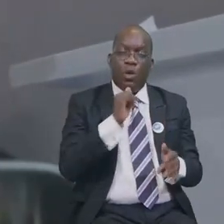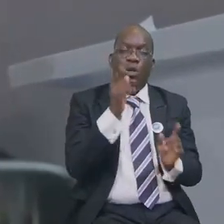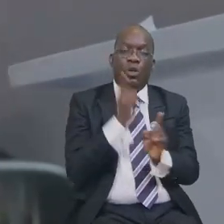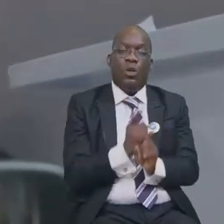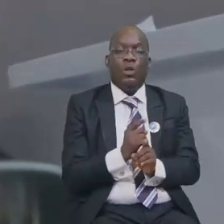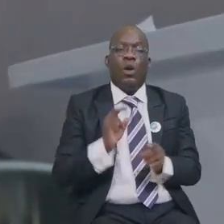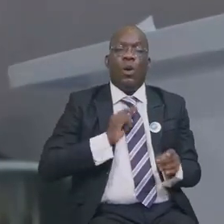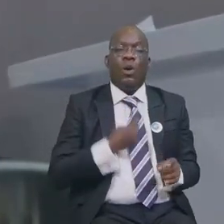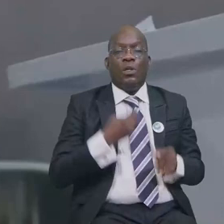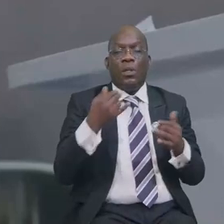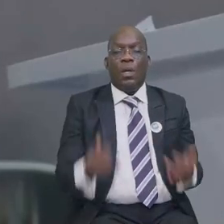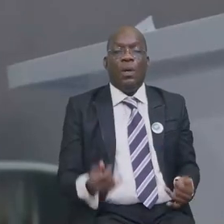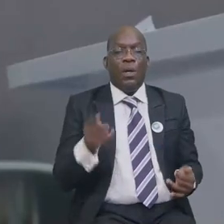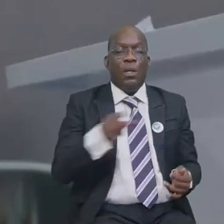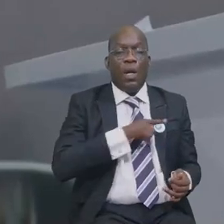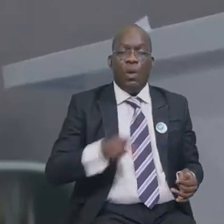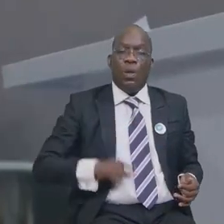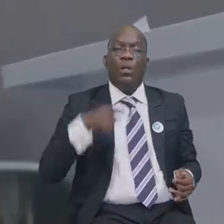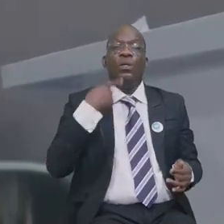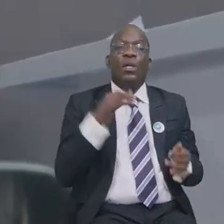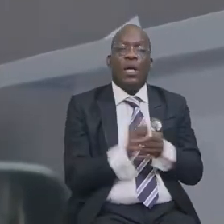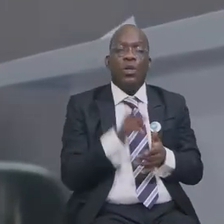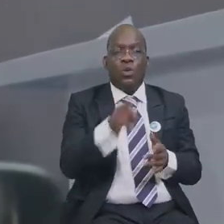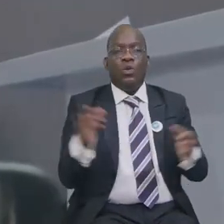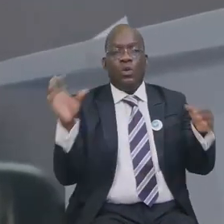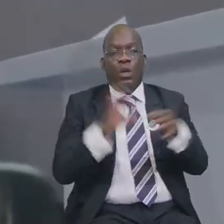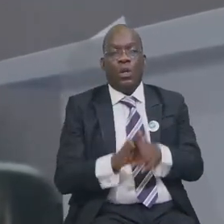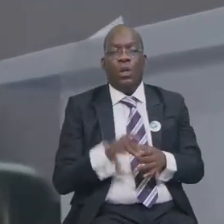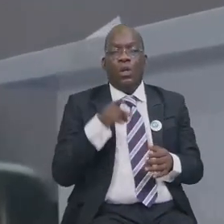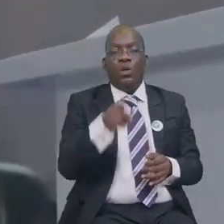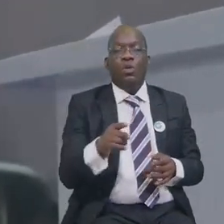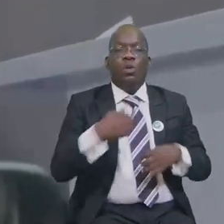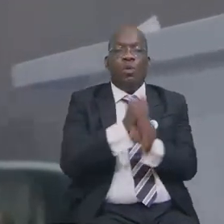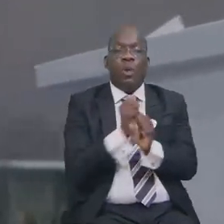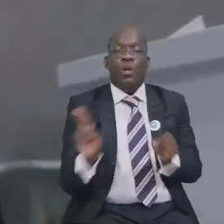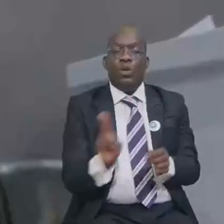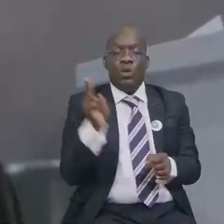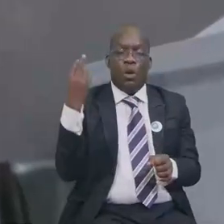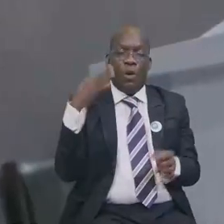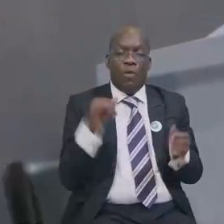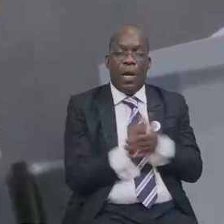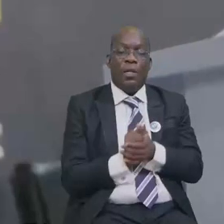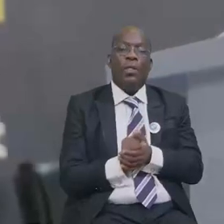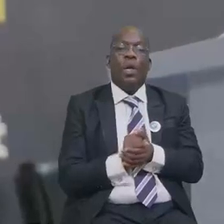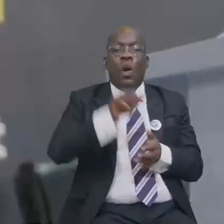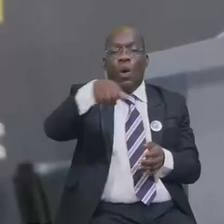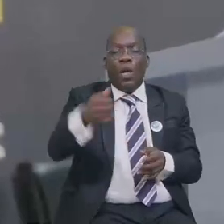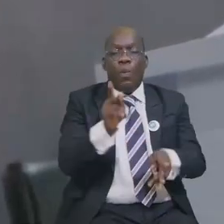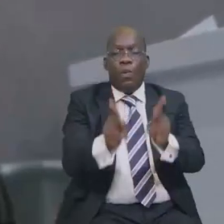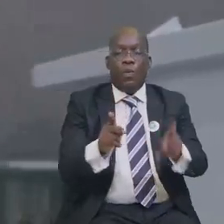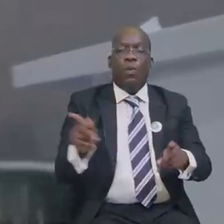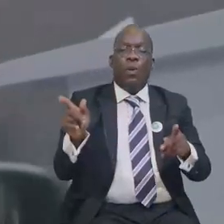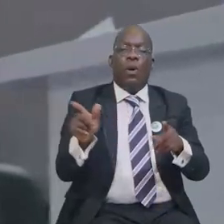dit, vous devez compléter et vous devez utiliser, vous devez rendre profitable ce que les autres ont déjà fait.